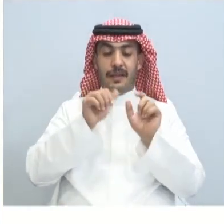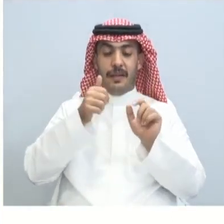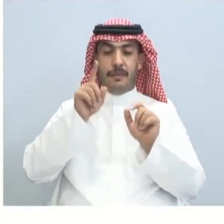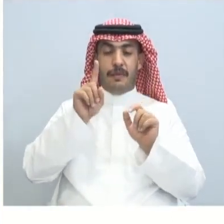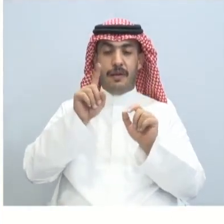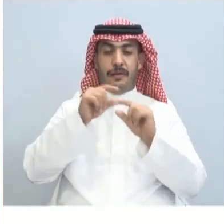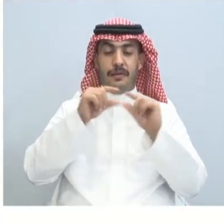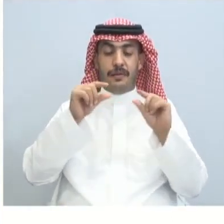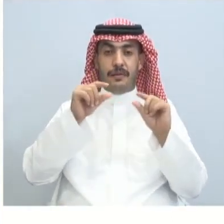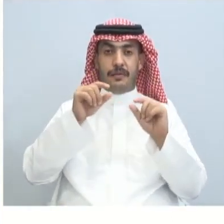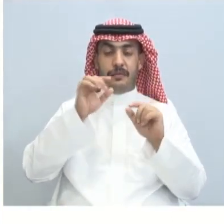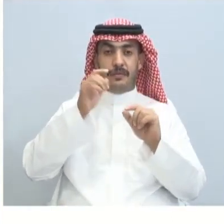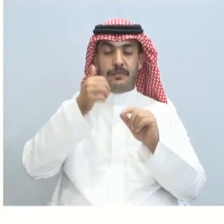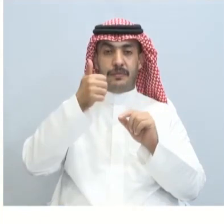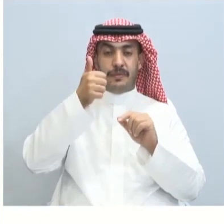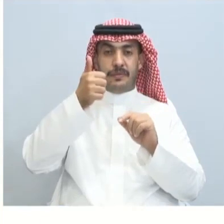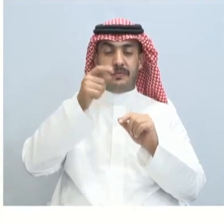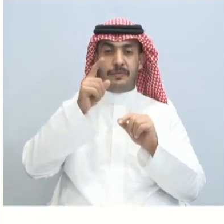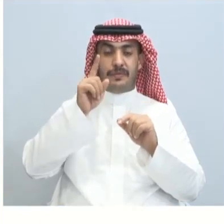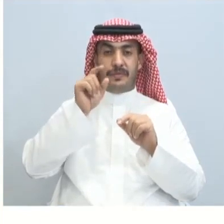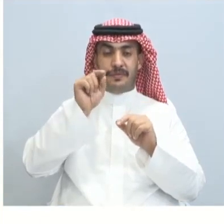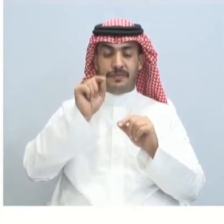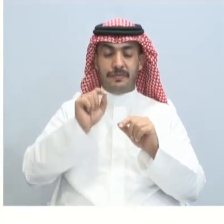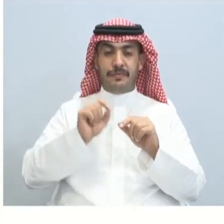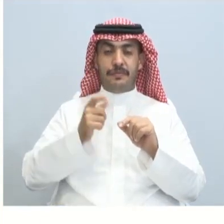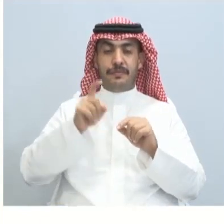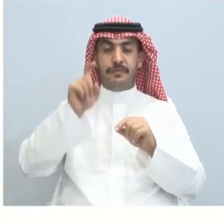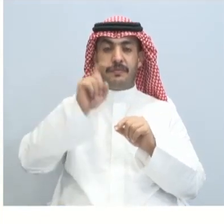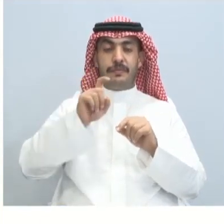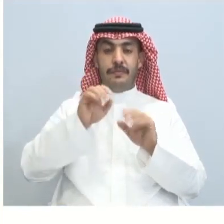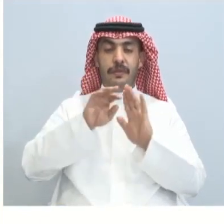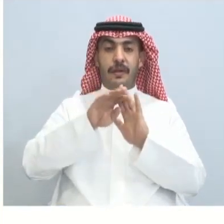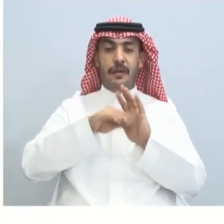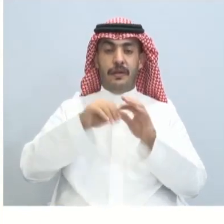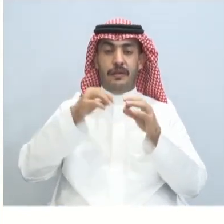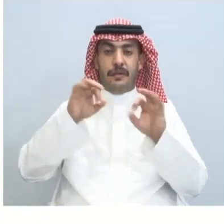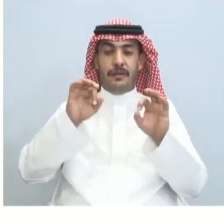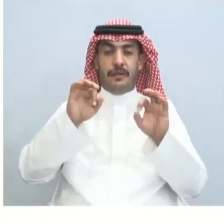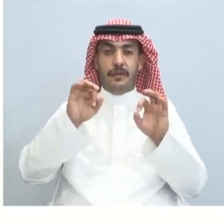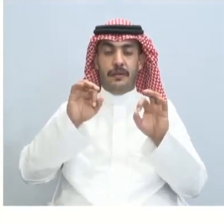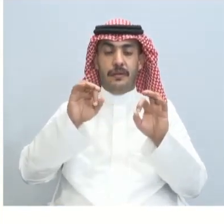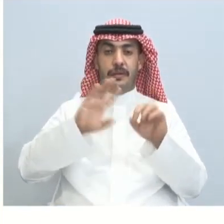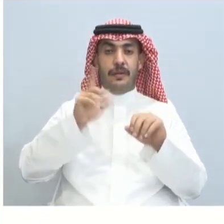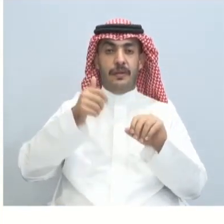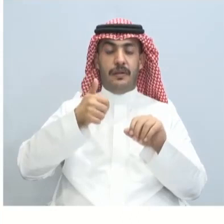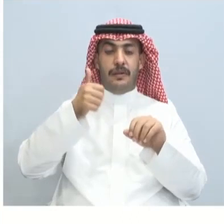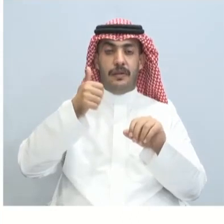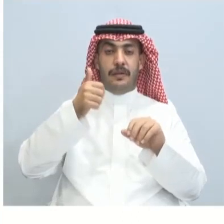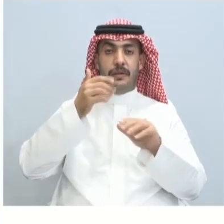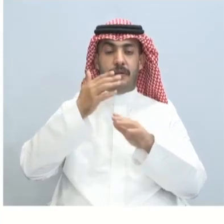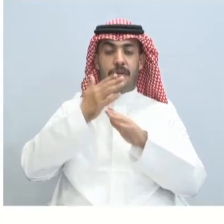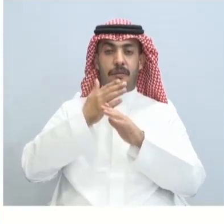الترقيم مثلا نقطه الفاصله علامه الاستفهام التعجب بالتاكيد لا يمكن حيث